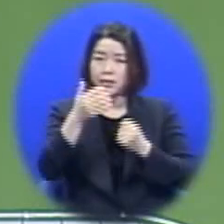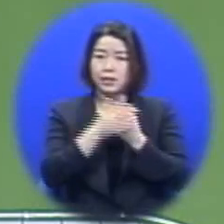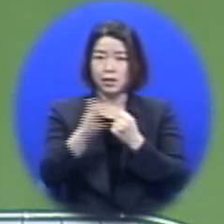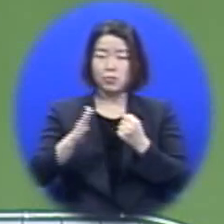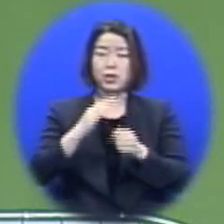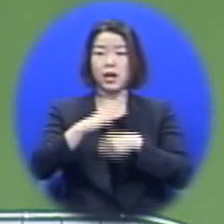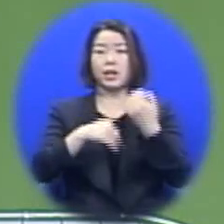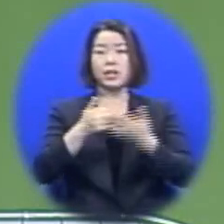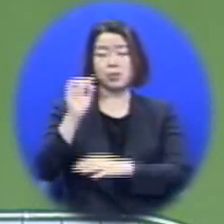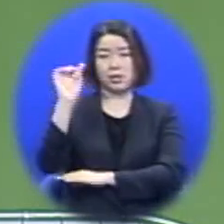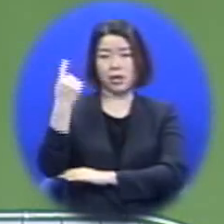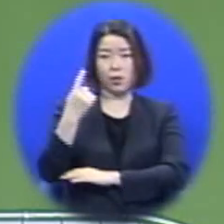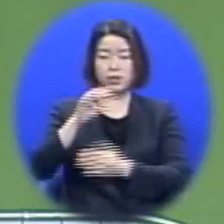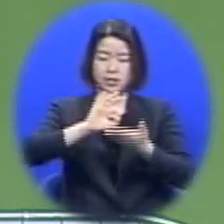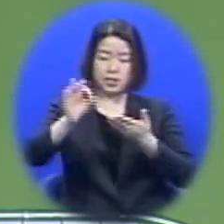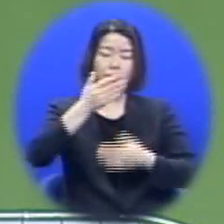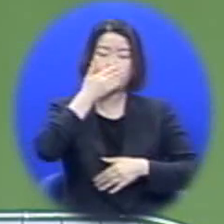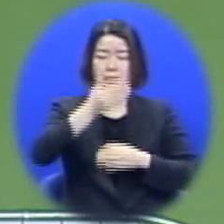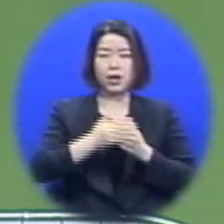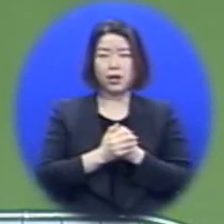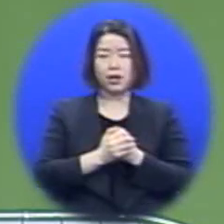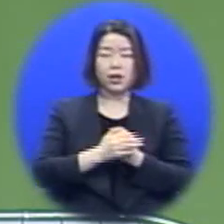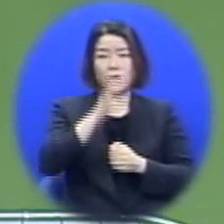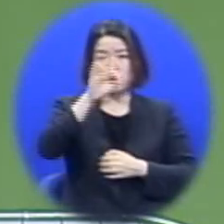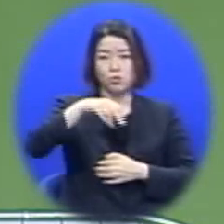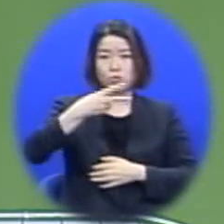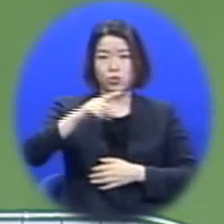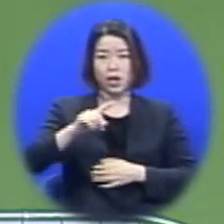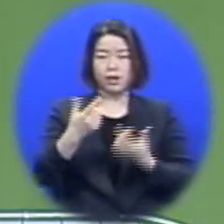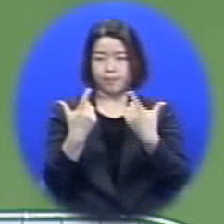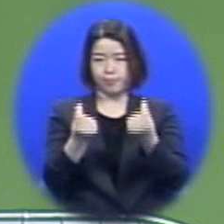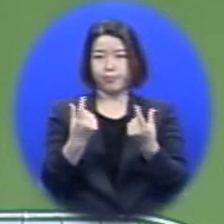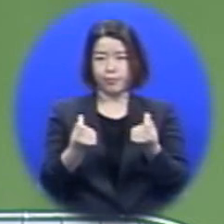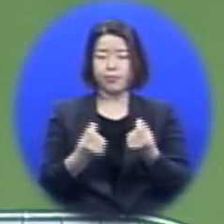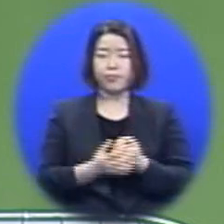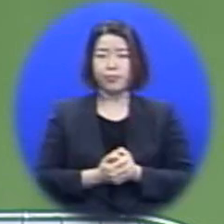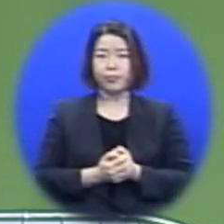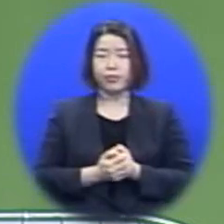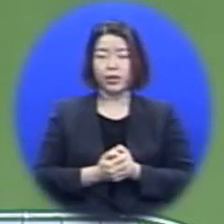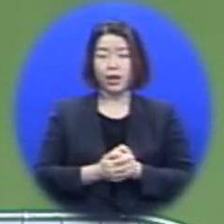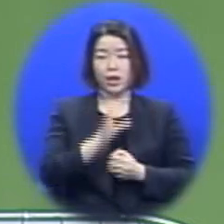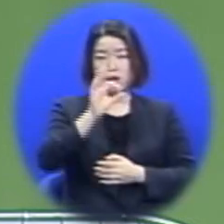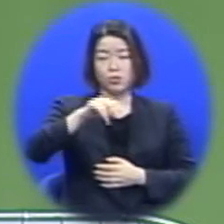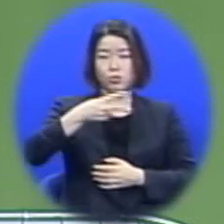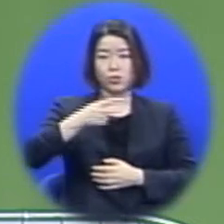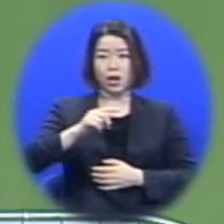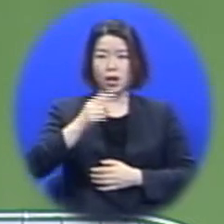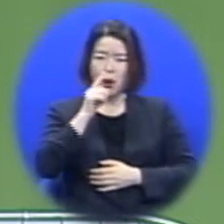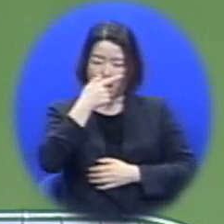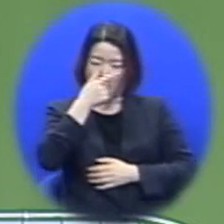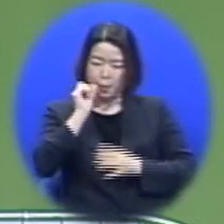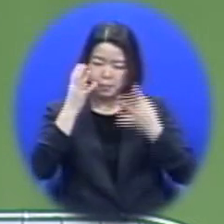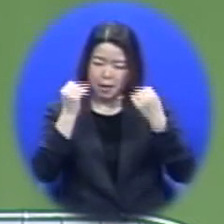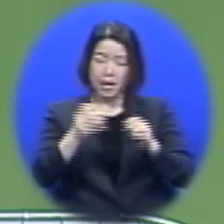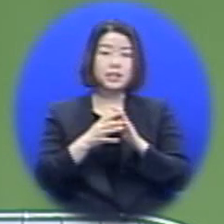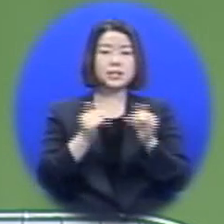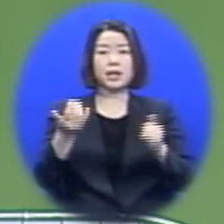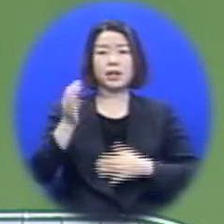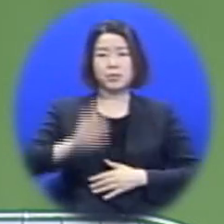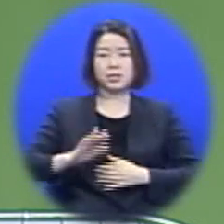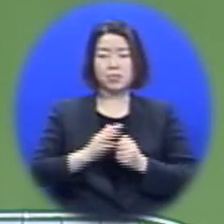거예요. 유다도 마찬가지입니다. 유다가 이렇게 허물이 많은 사람이지만 그